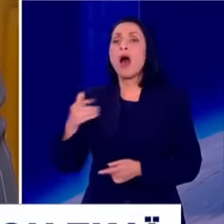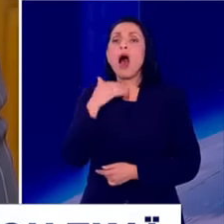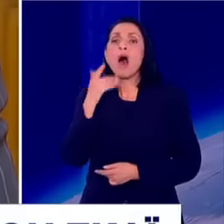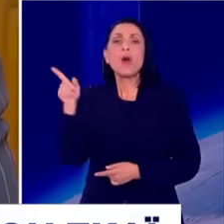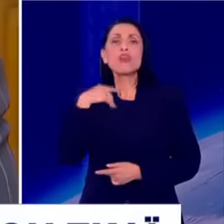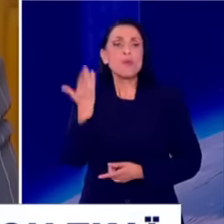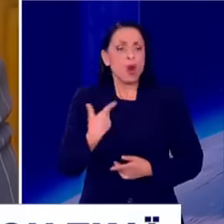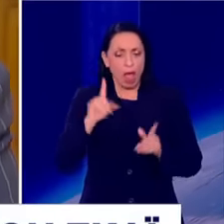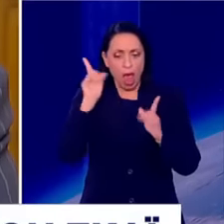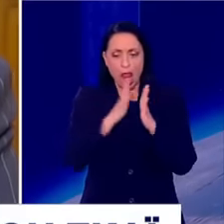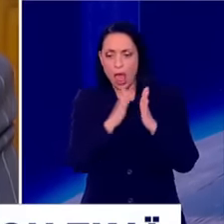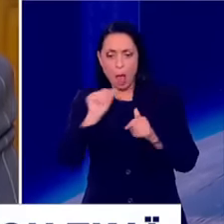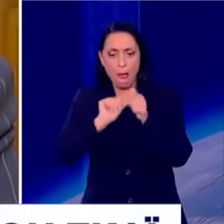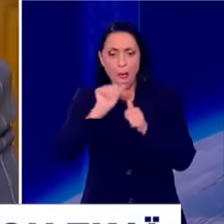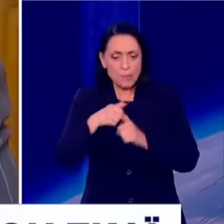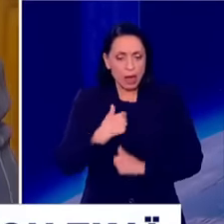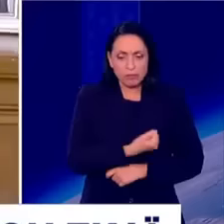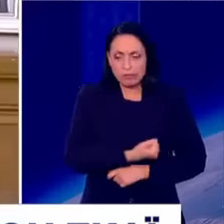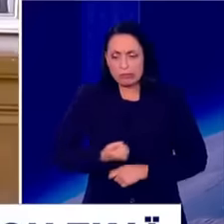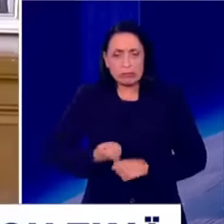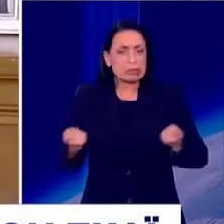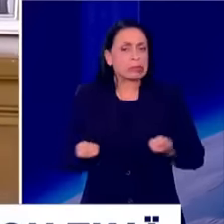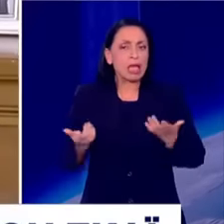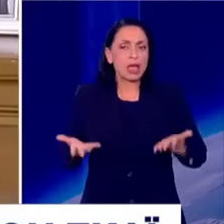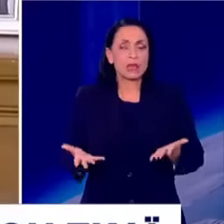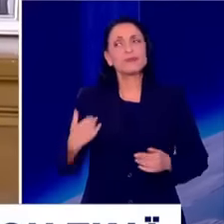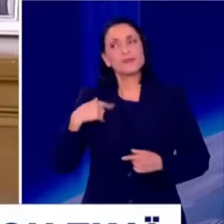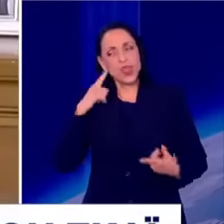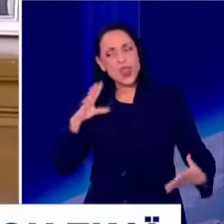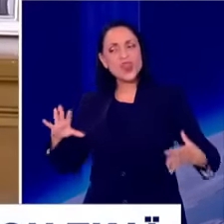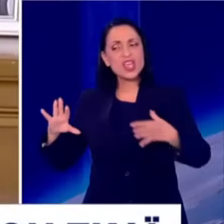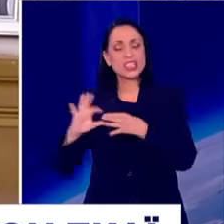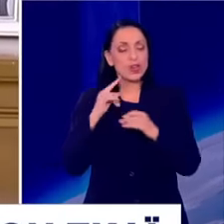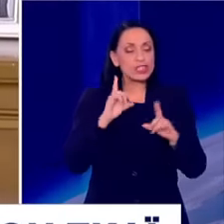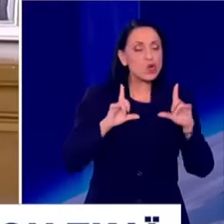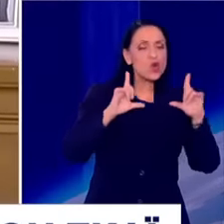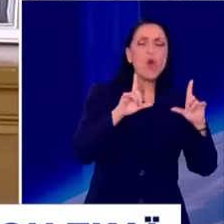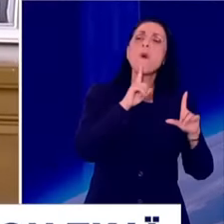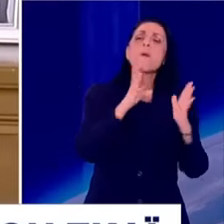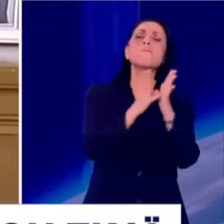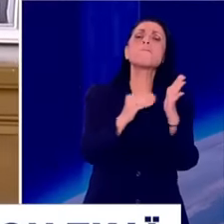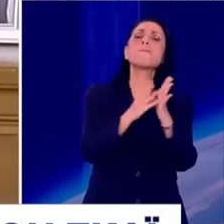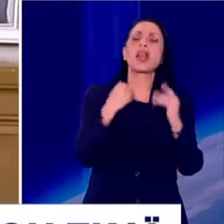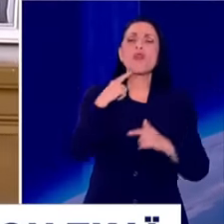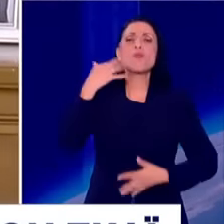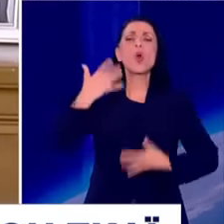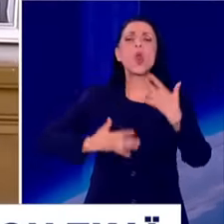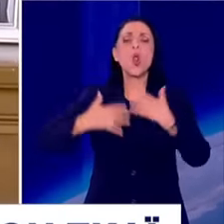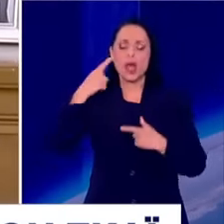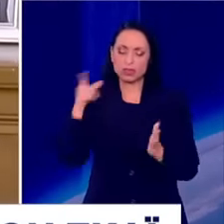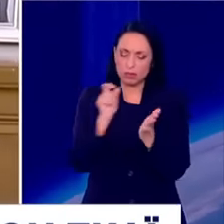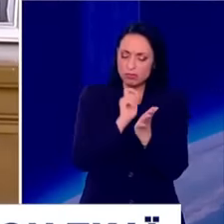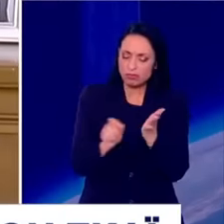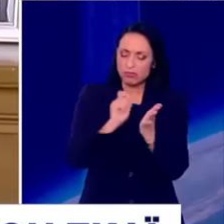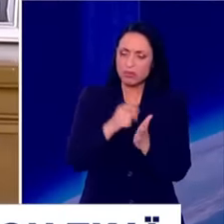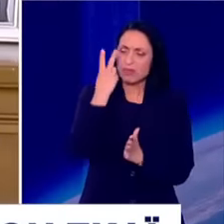αλλά θα προσπαθήσω λίγο να συνδέσω αυτό το οποίο, θα προσπαθήσω να συνδέσω τη μεγάλη εικόνα με το λογαριασμό και θα έλεγα το τευτέρι